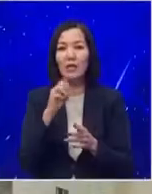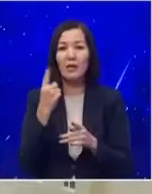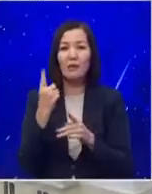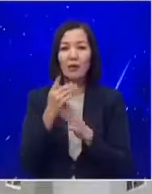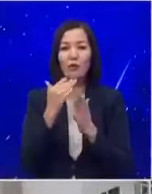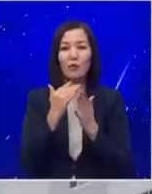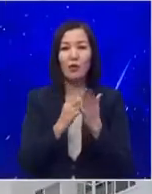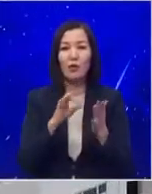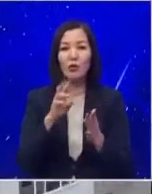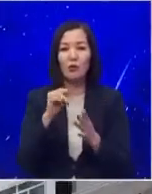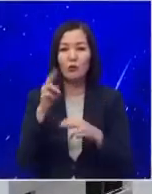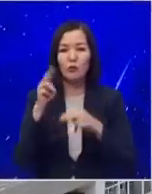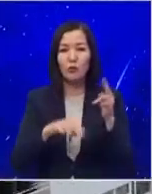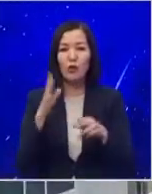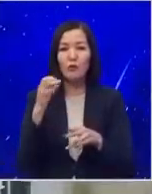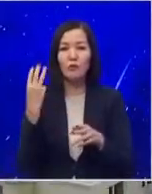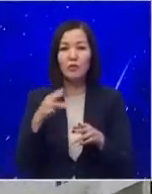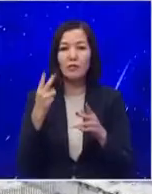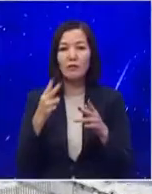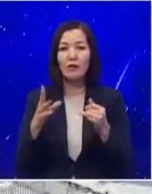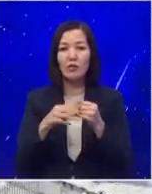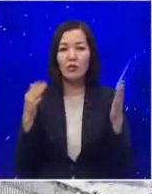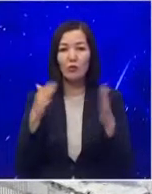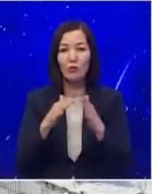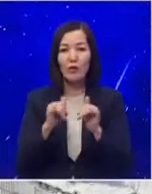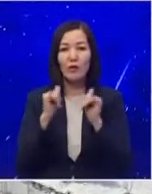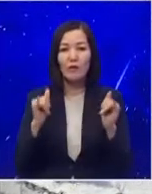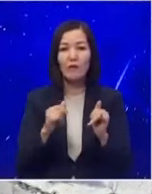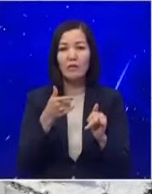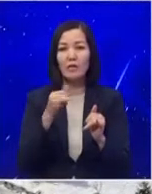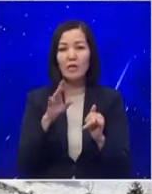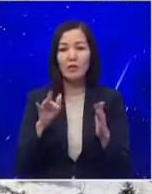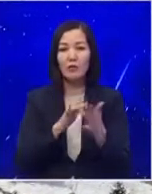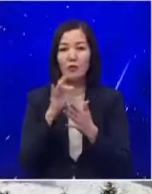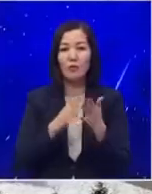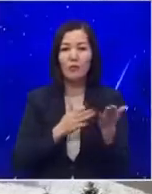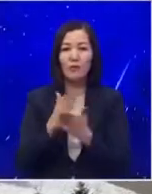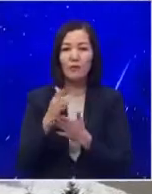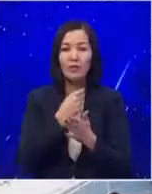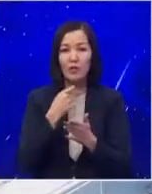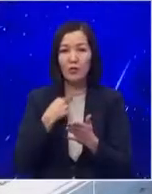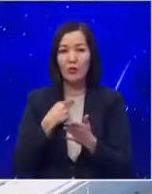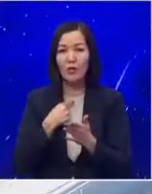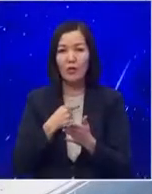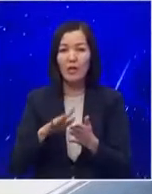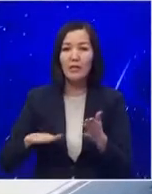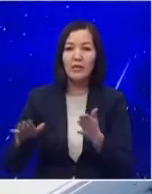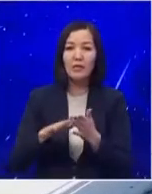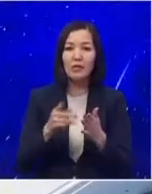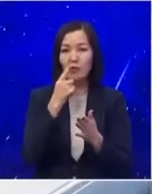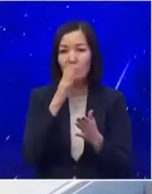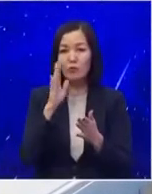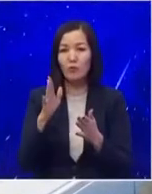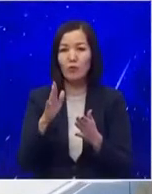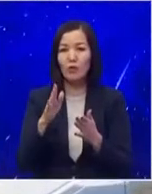программе nurture строится пятьсот тридцать два жилых дома заметно вырос коттеджный городок привези в талды-курган именно на этой территории в скором времени будут